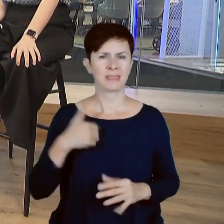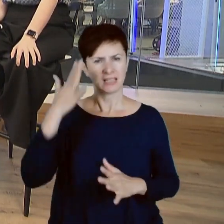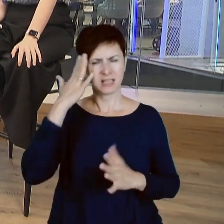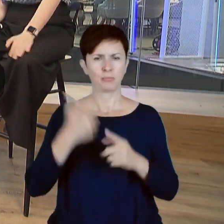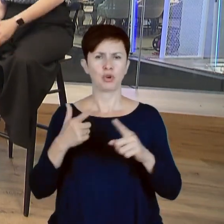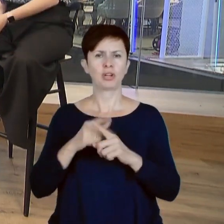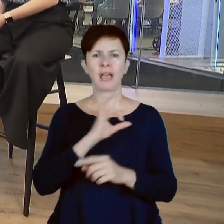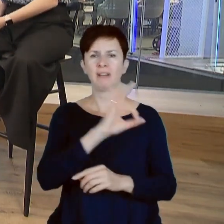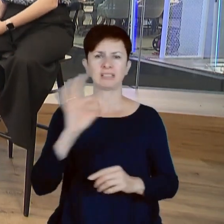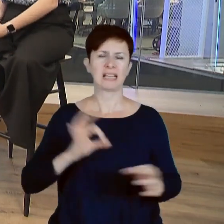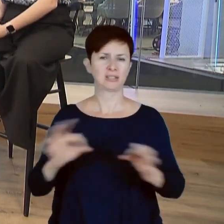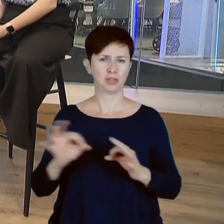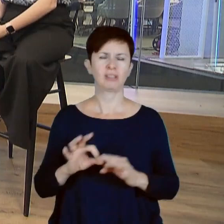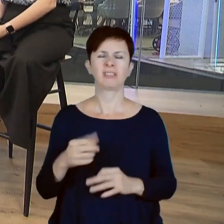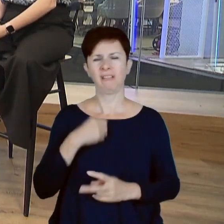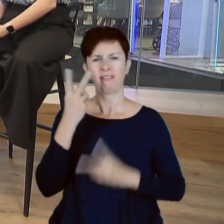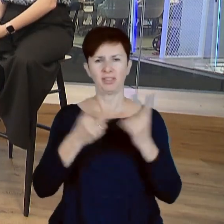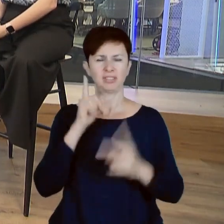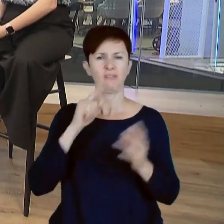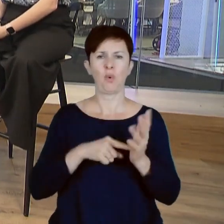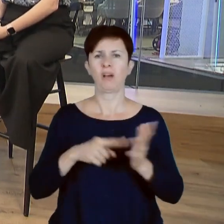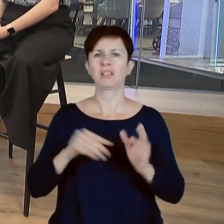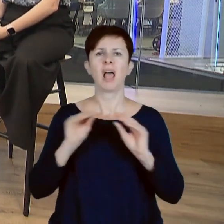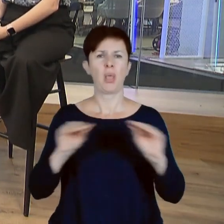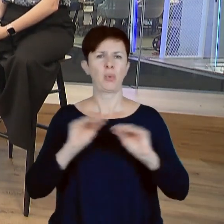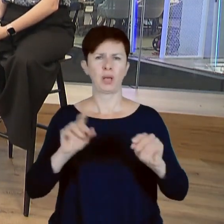że faktycznie ta edukacja jest taką podstawą, prawda? Bo tak mi się od razu